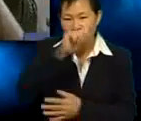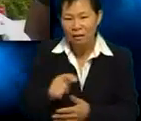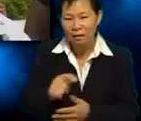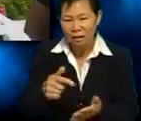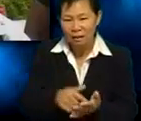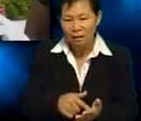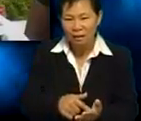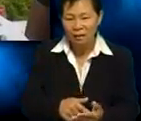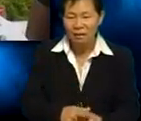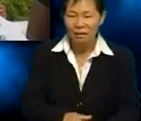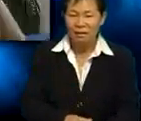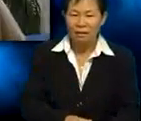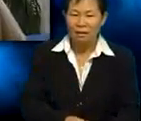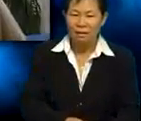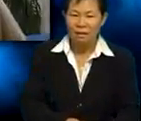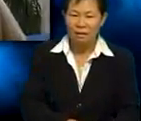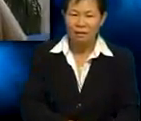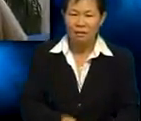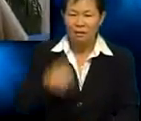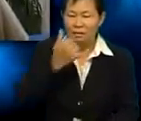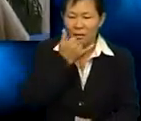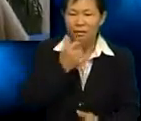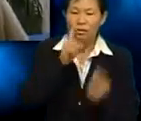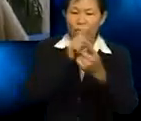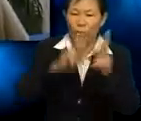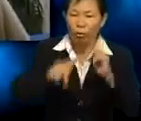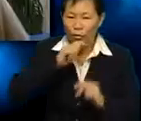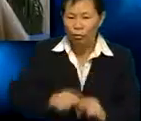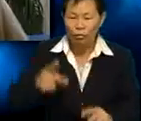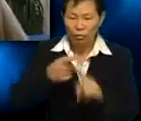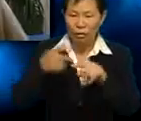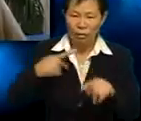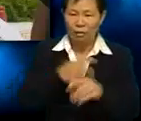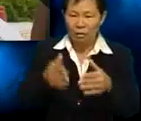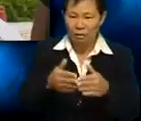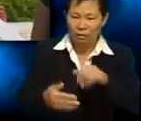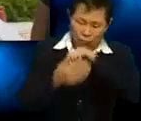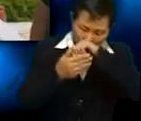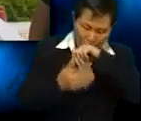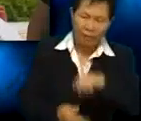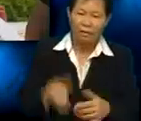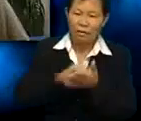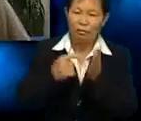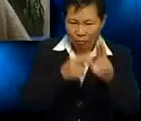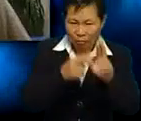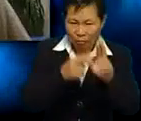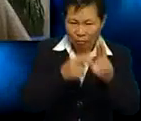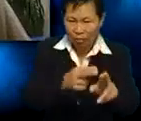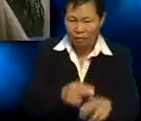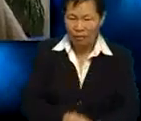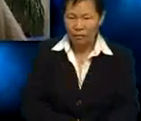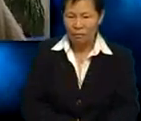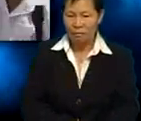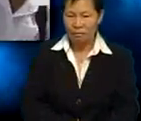salah ke tidak? Kita lain kali, kalau berjumpa dengan orang yang lebih tua daripada kita, salam, cium tangan. Itu tandanya hormat.